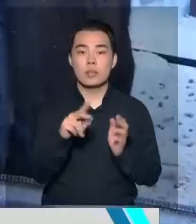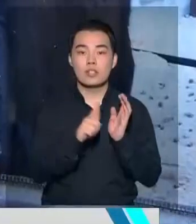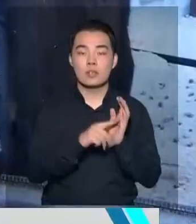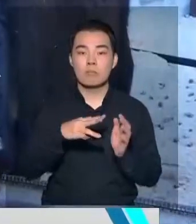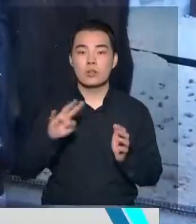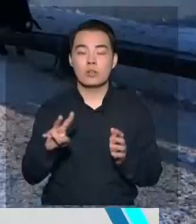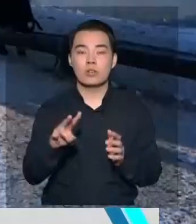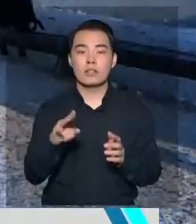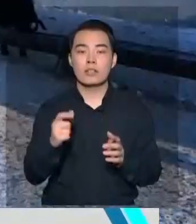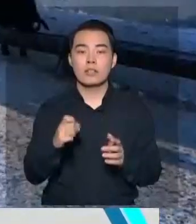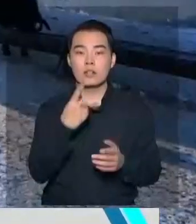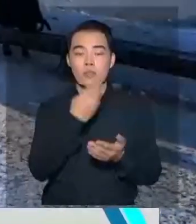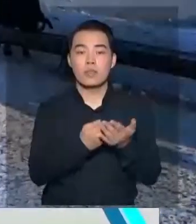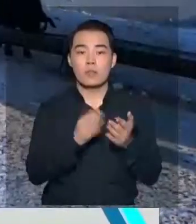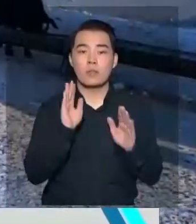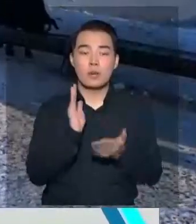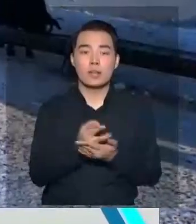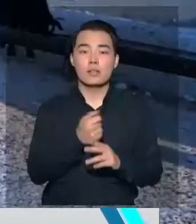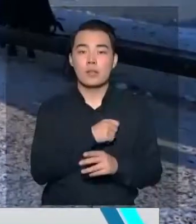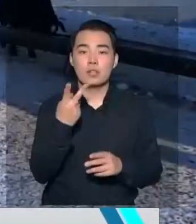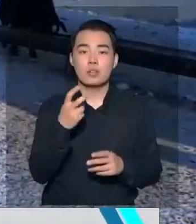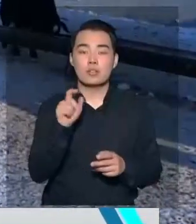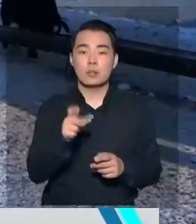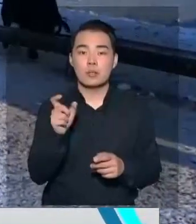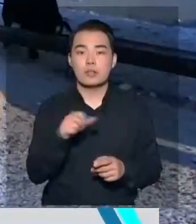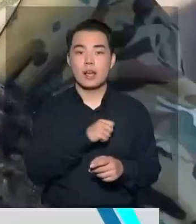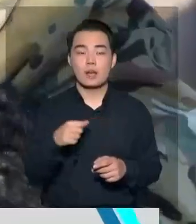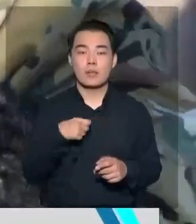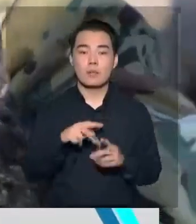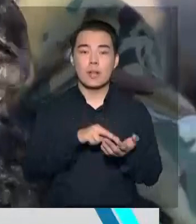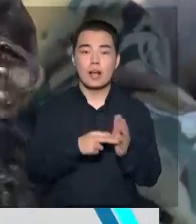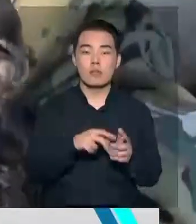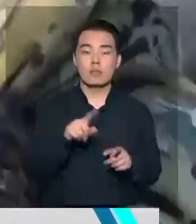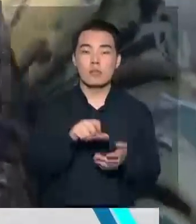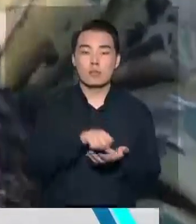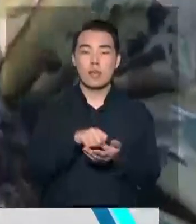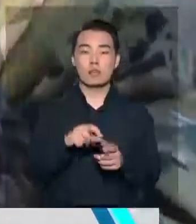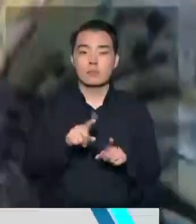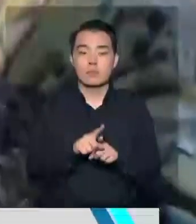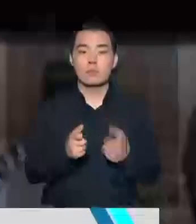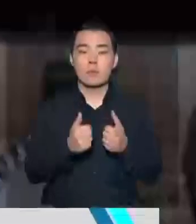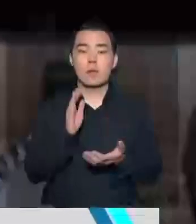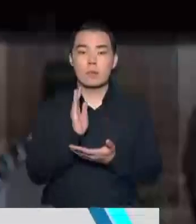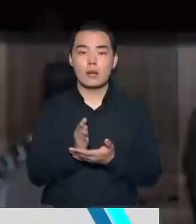миллион теңгені құрайды. Ұлытау облысында қазір 200-дей адам жобаға қатысуға ниет білдіріп отыр.